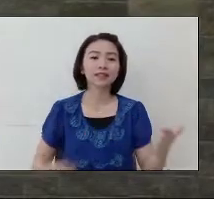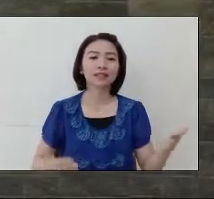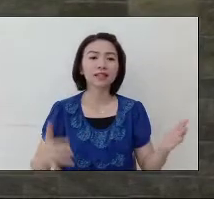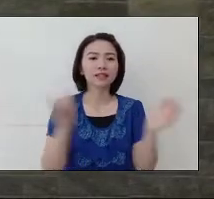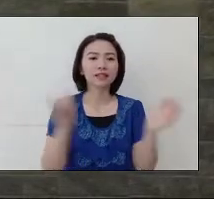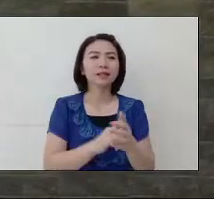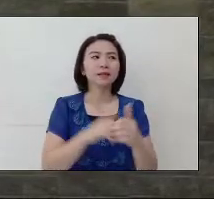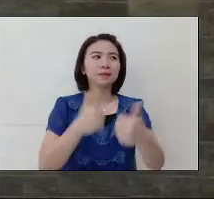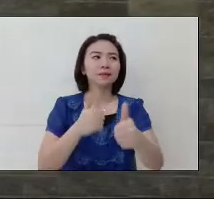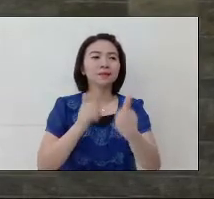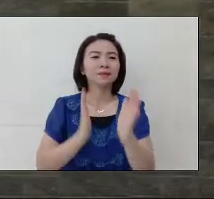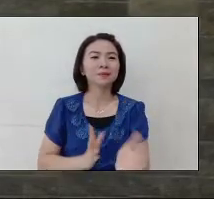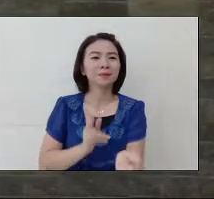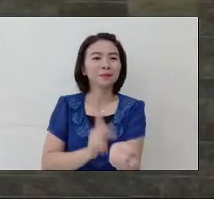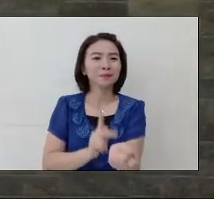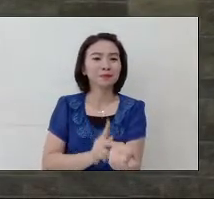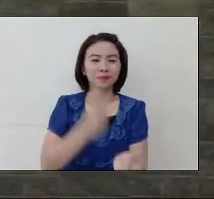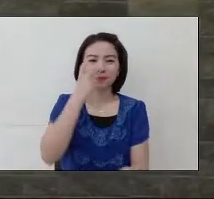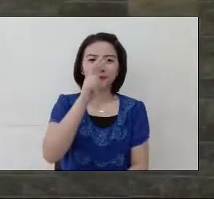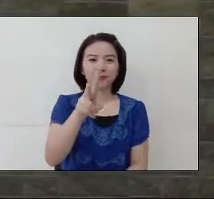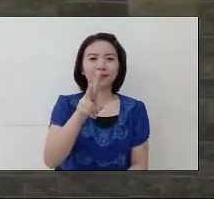eight. Alright?